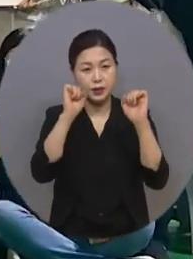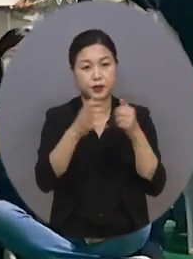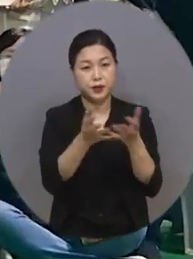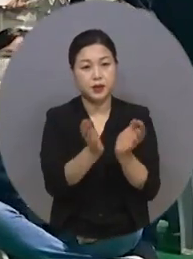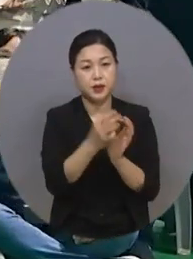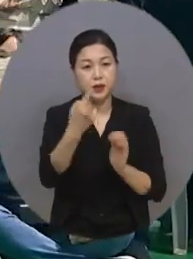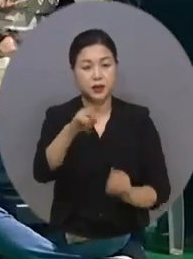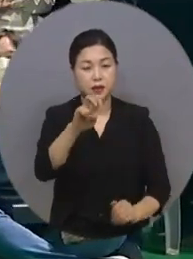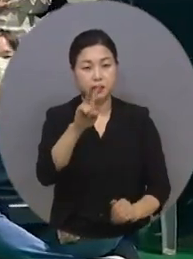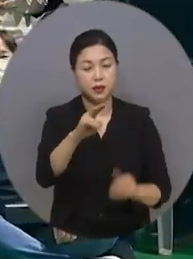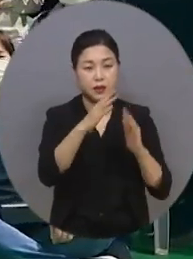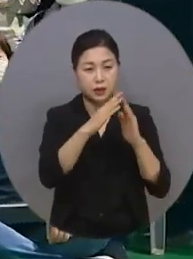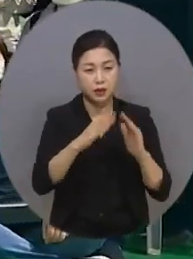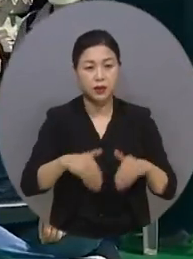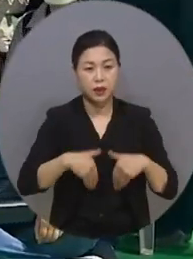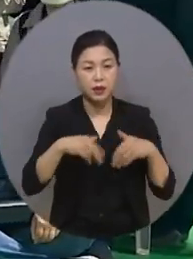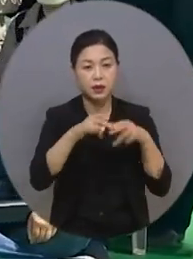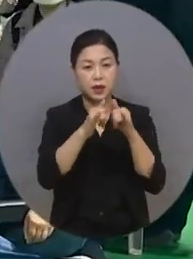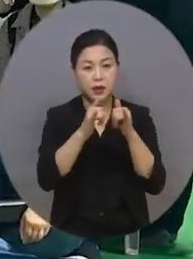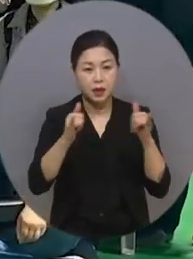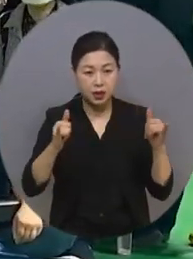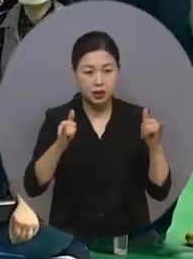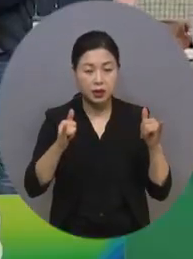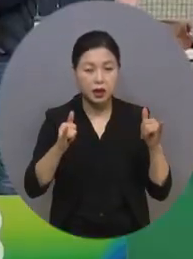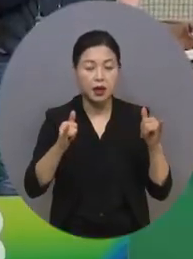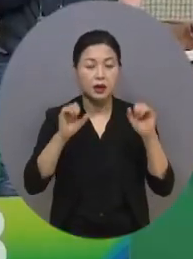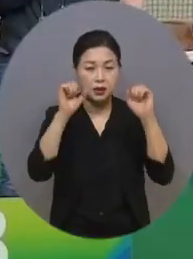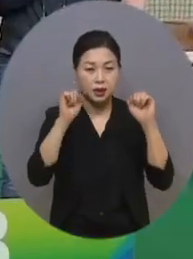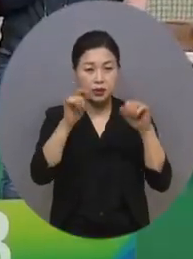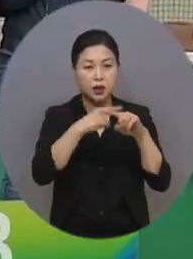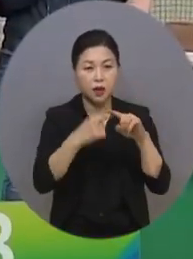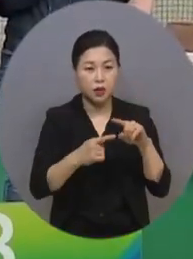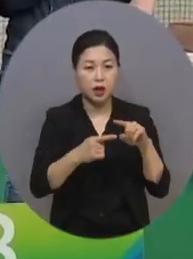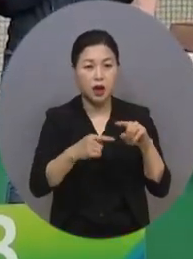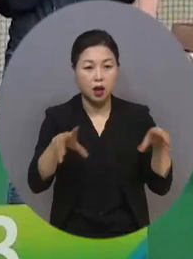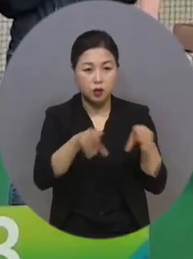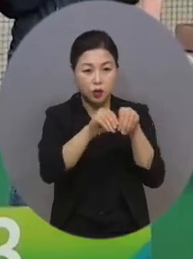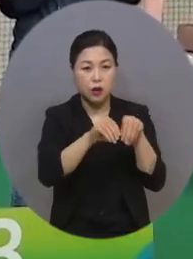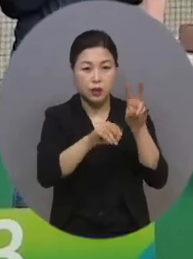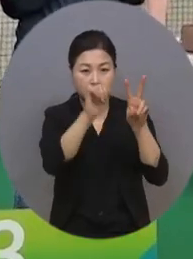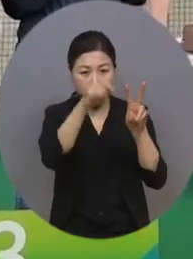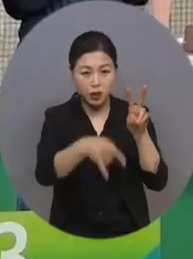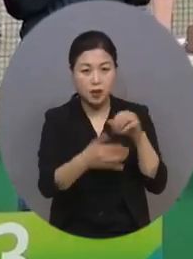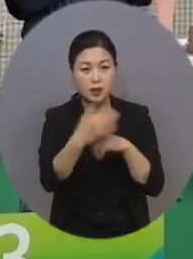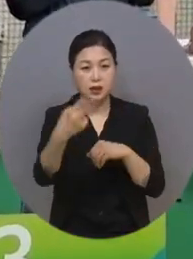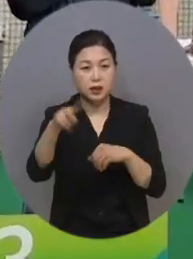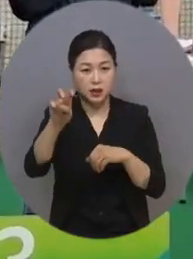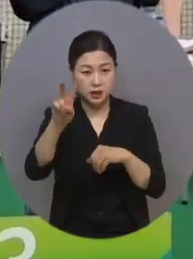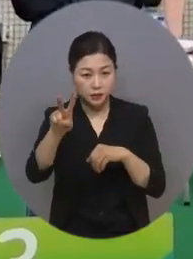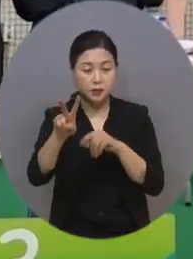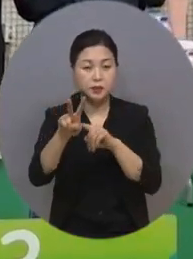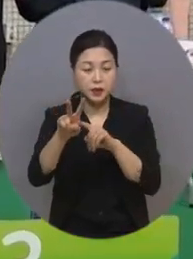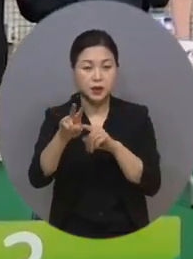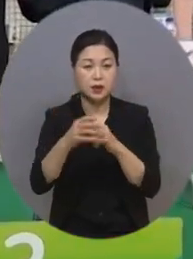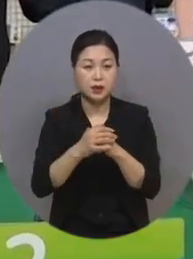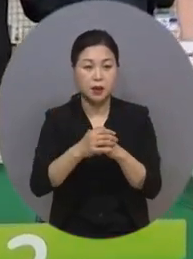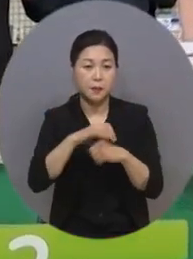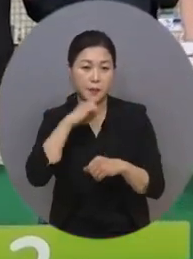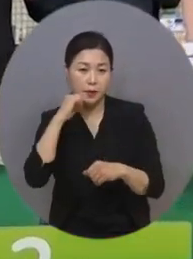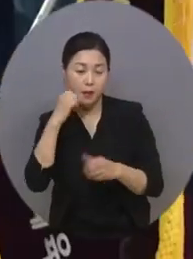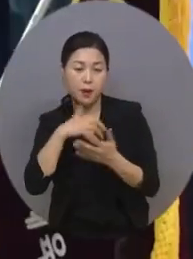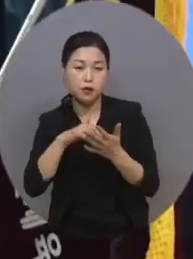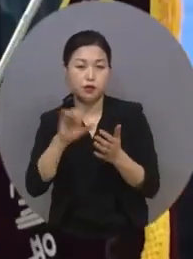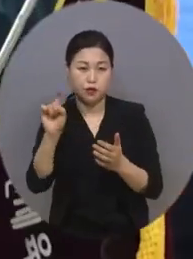2022 전남 장애인체육대회 종합 2위에 오르고 2022 전국 장애인체육대회에서 총 10개의 메달을 획득하는